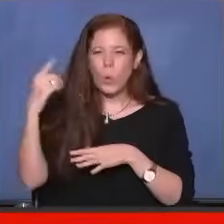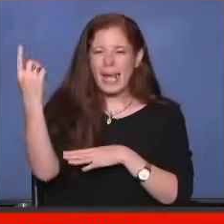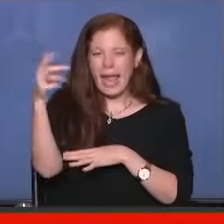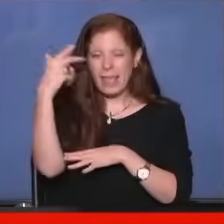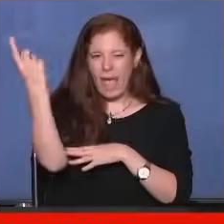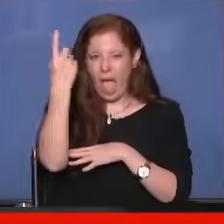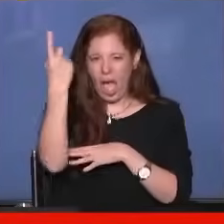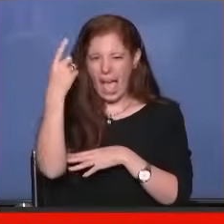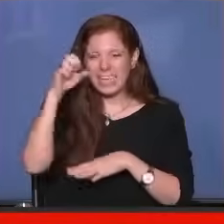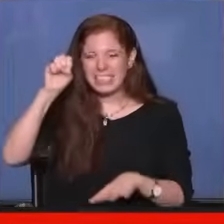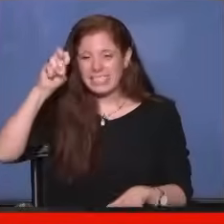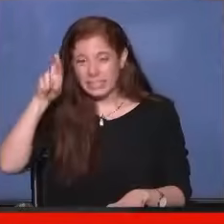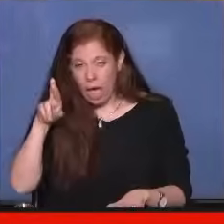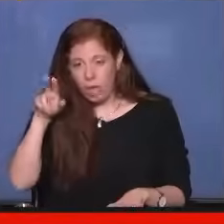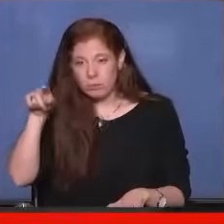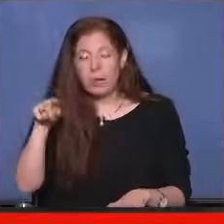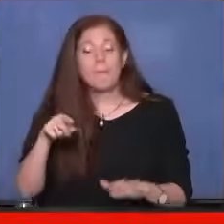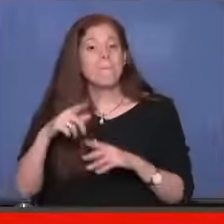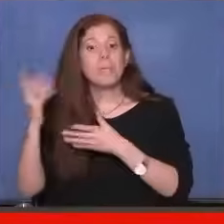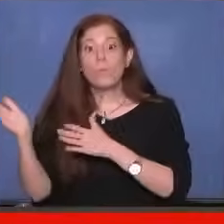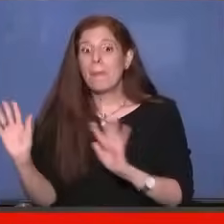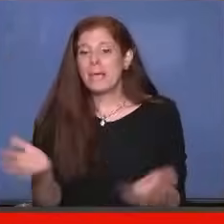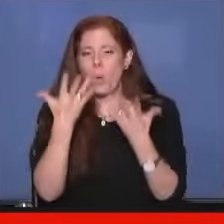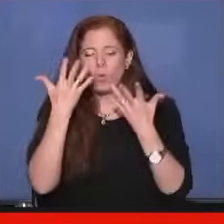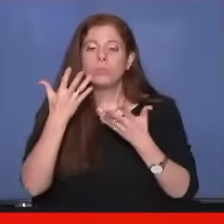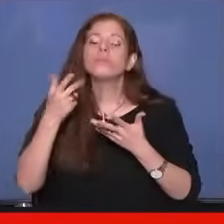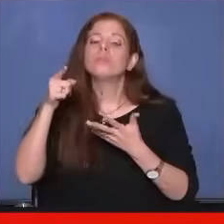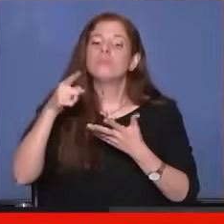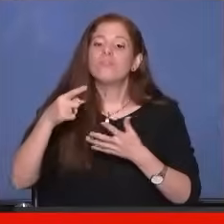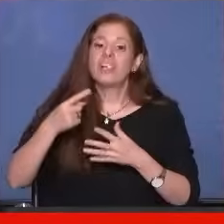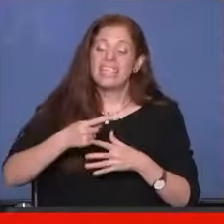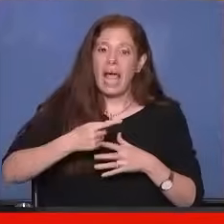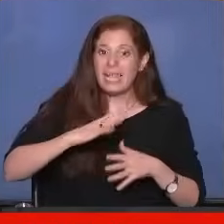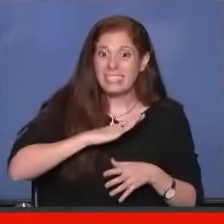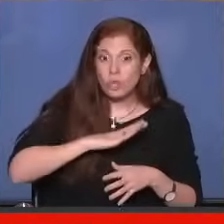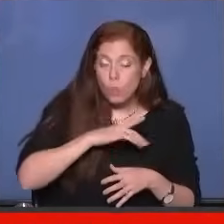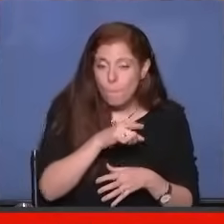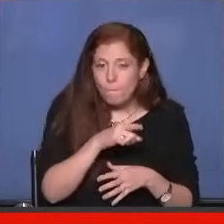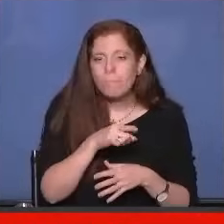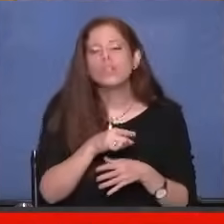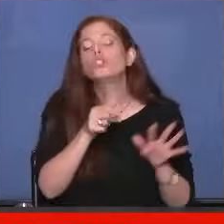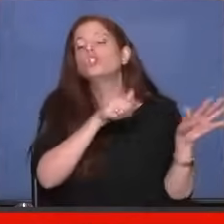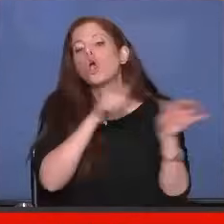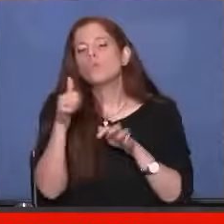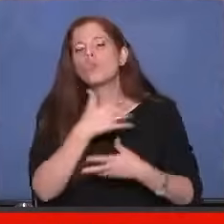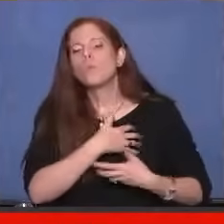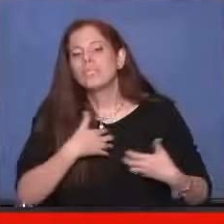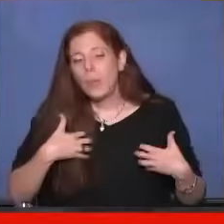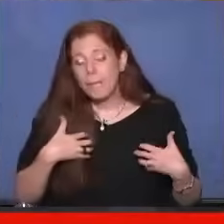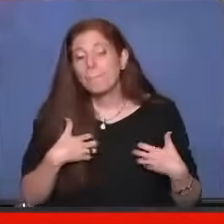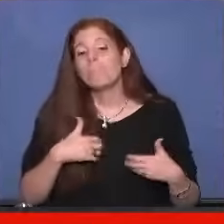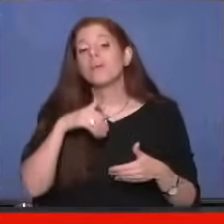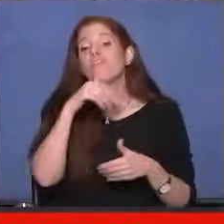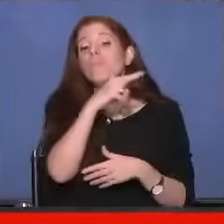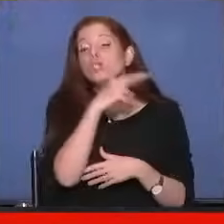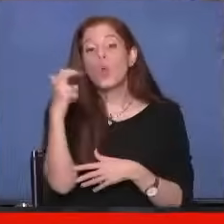רופאים ופרמדיקים, פינו במהירות ותחת איום משטח הלחימה ברצועת עזה, כ-600 פצועים וכ-300